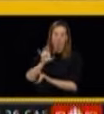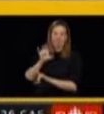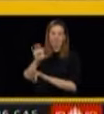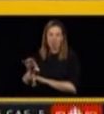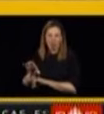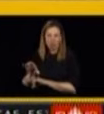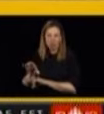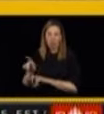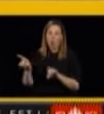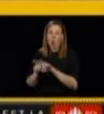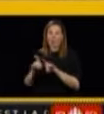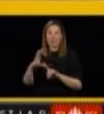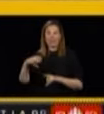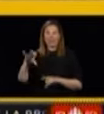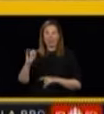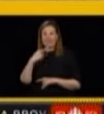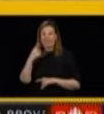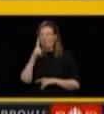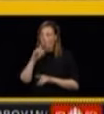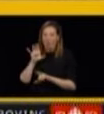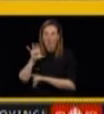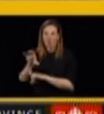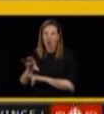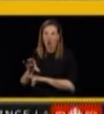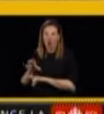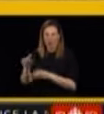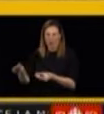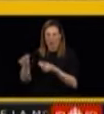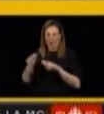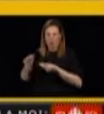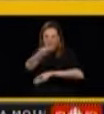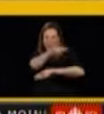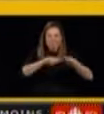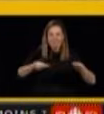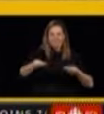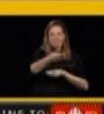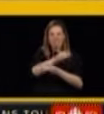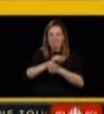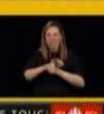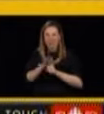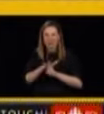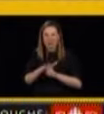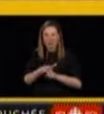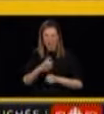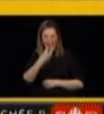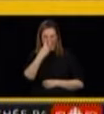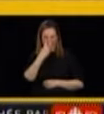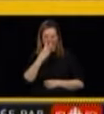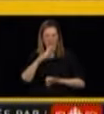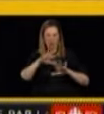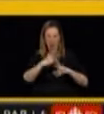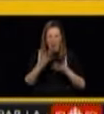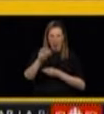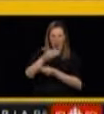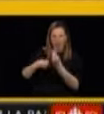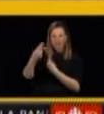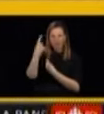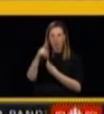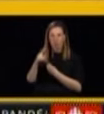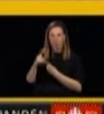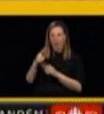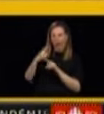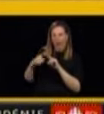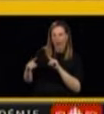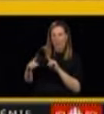rentre de la résidence, il met en danger, en quelque sorte, les autres résidents. C'est quoi les recours pour empêcher